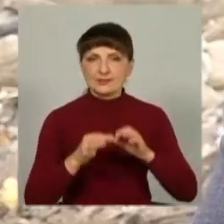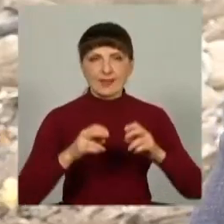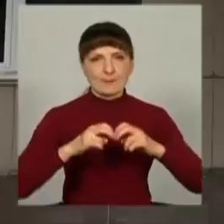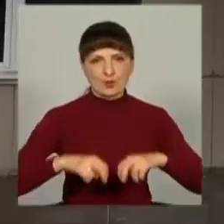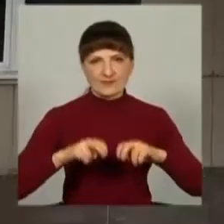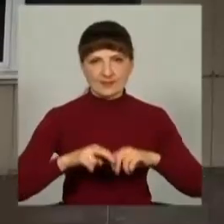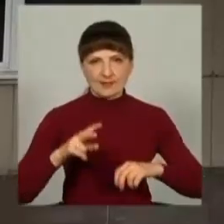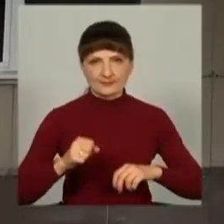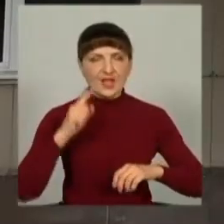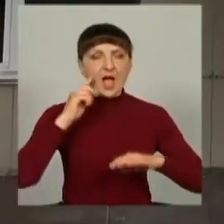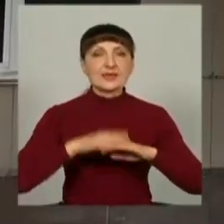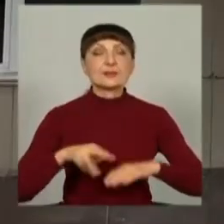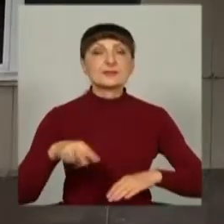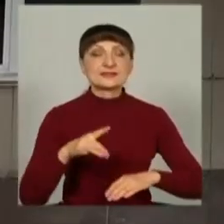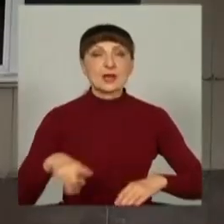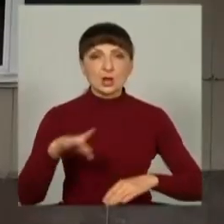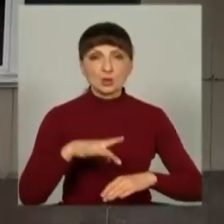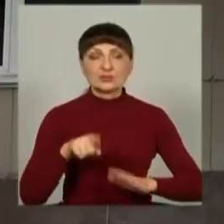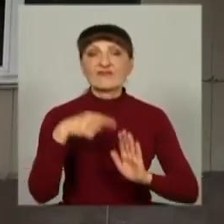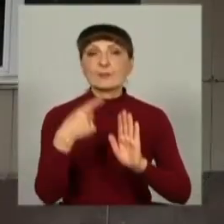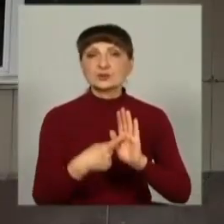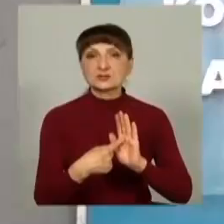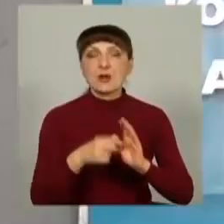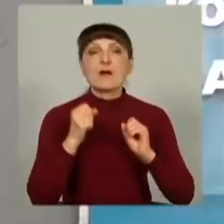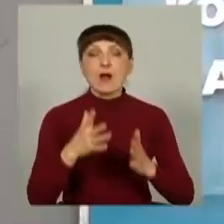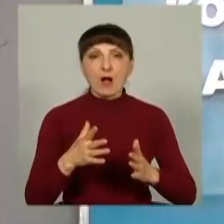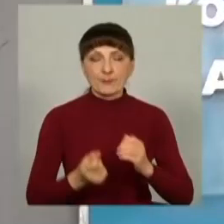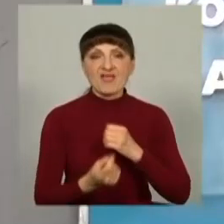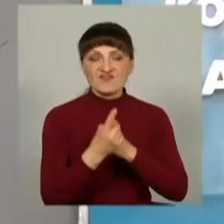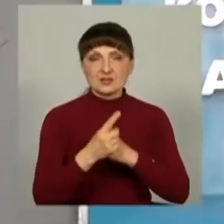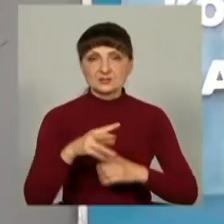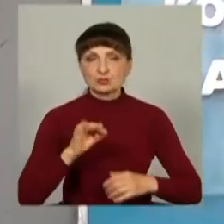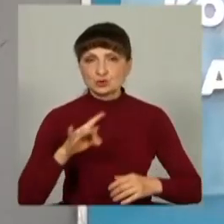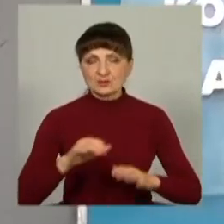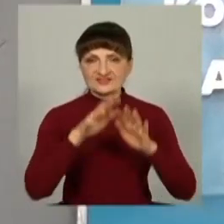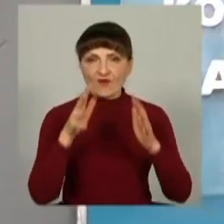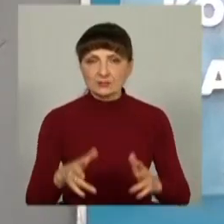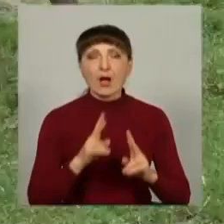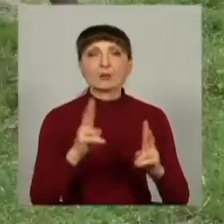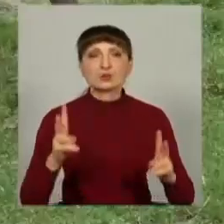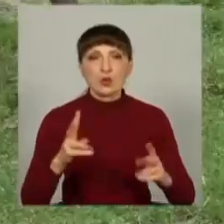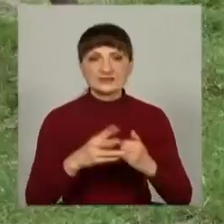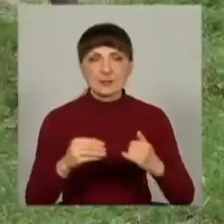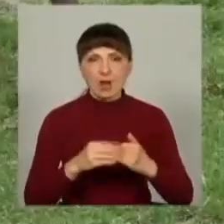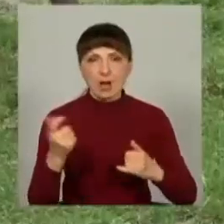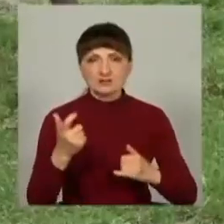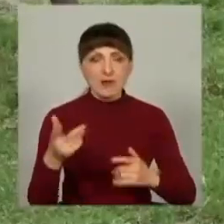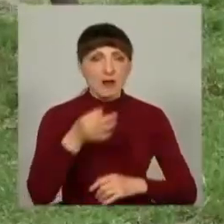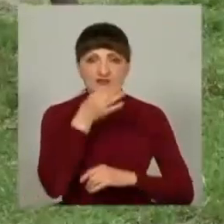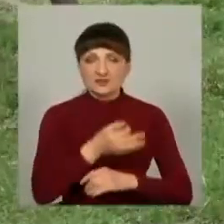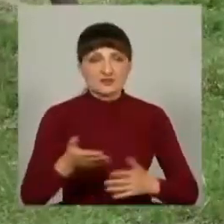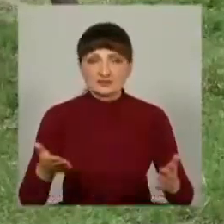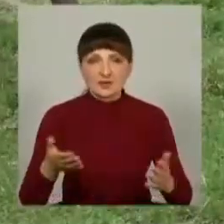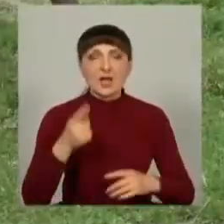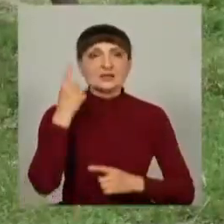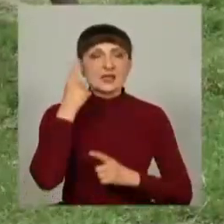в акимате медынского района на вопрос о том как образовалась эта свалка и кому принадлежит земля ответить не смогли лишь